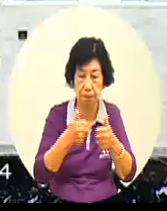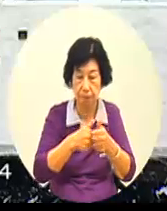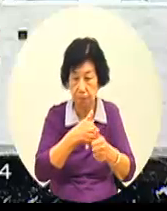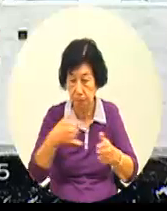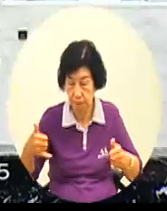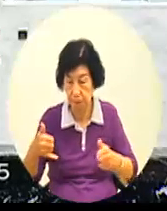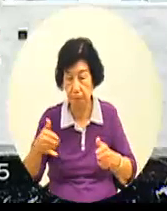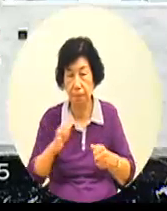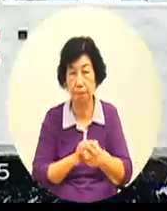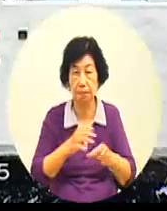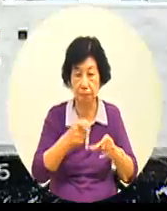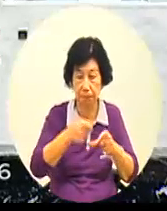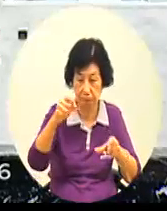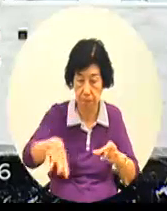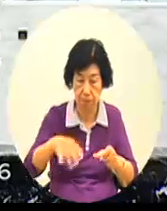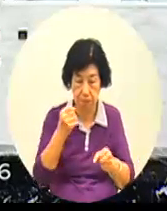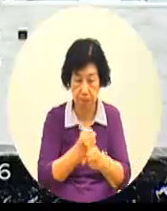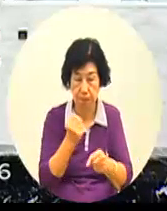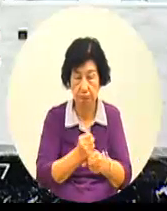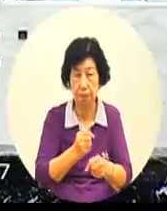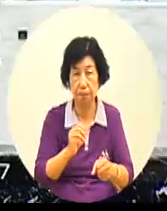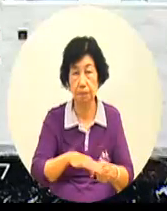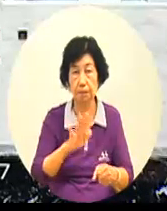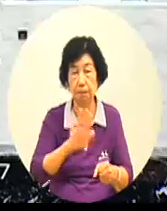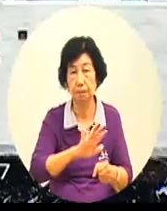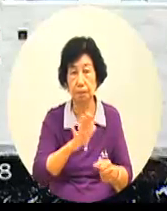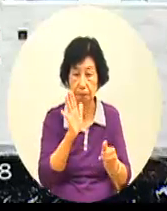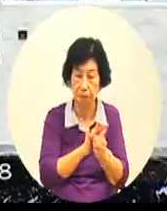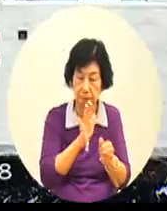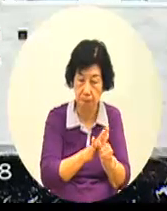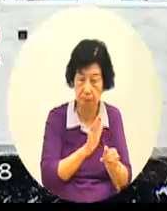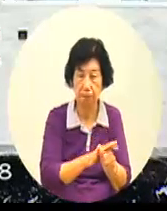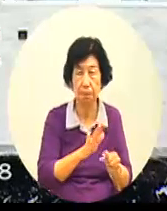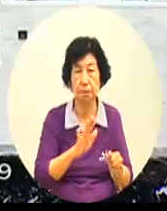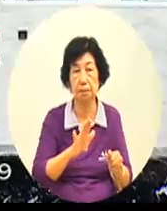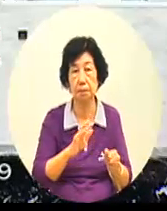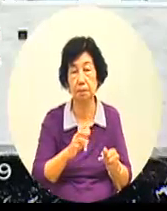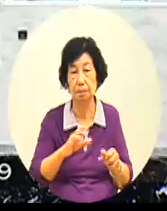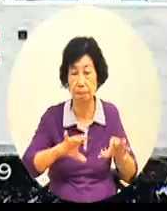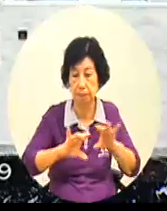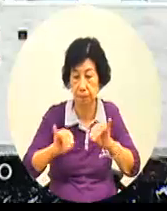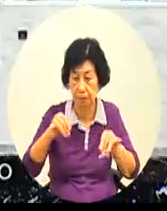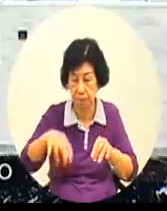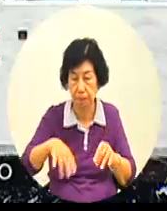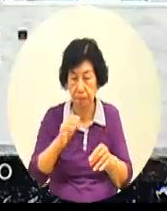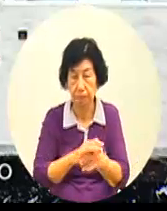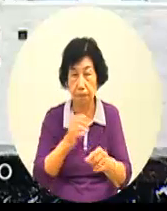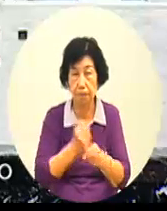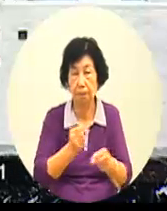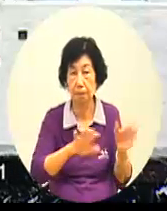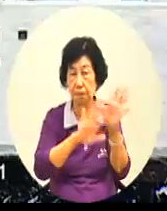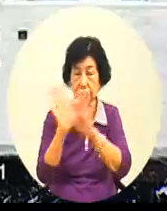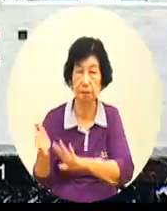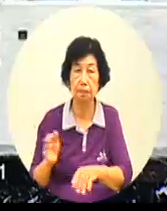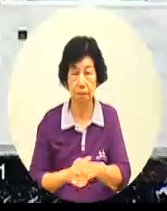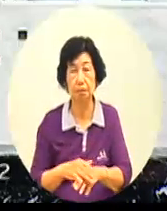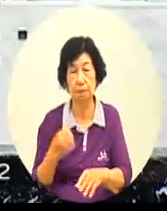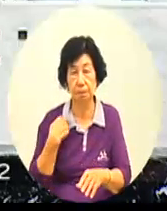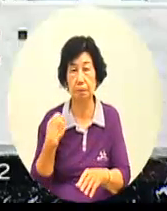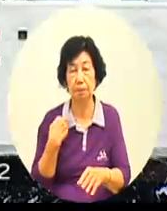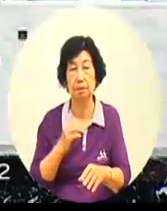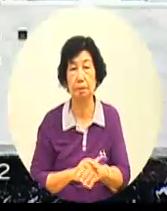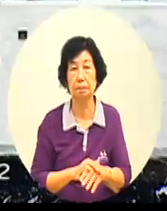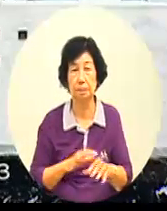做了哪一些，哪一些是属于我们地方做的，中央你们争取的部分，让他们清楚明白，这样他们才知道说。哦，